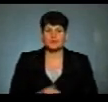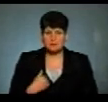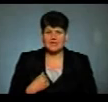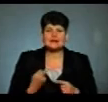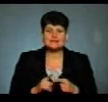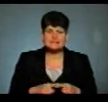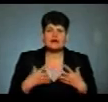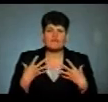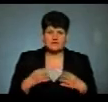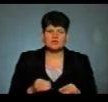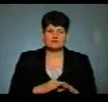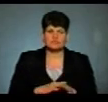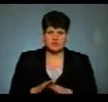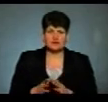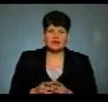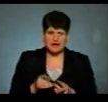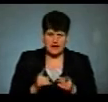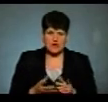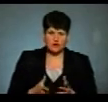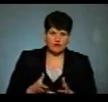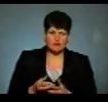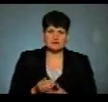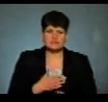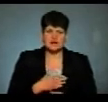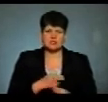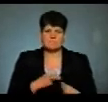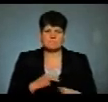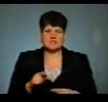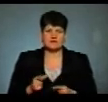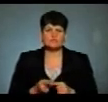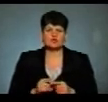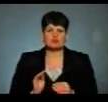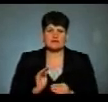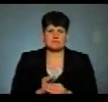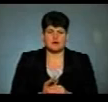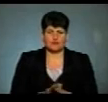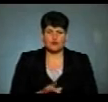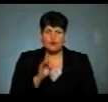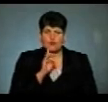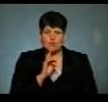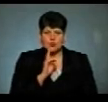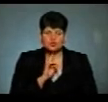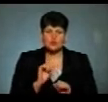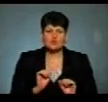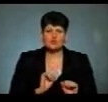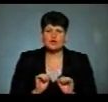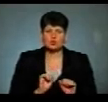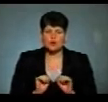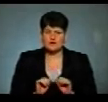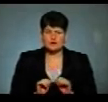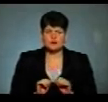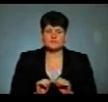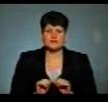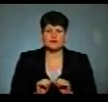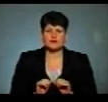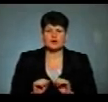вже зреалізували, реально виплативши нашим працівникам цю надбавку. Поки що урядових розпоряджень